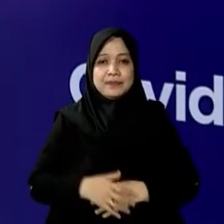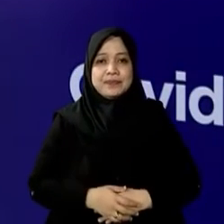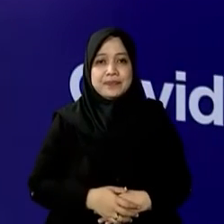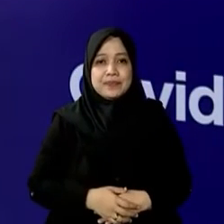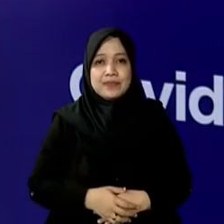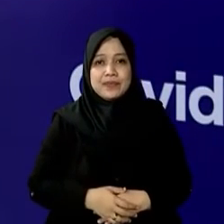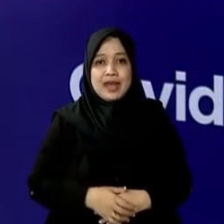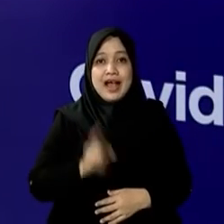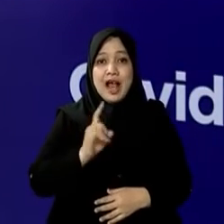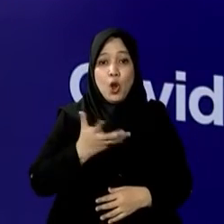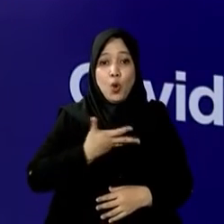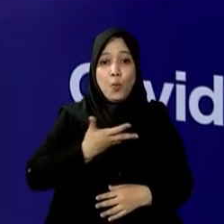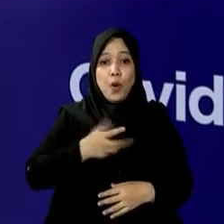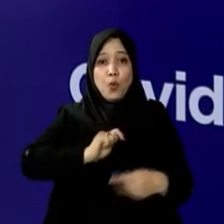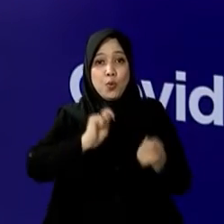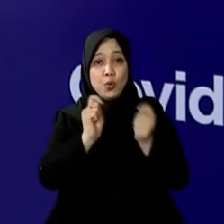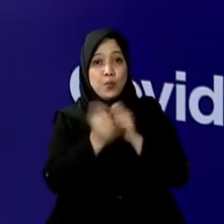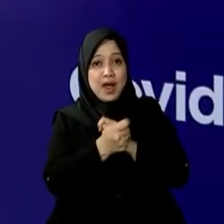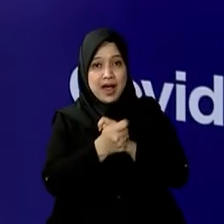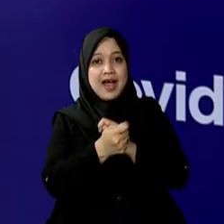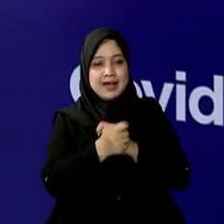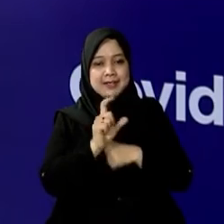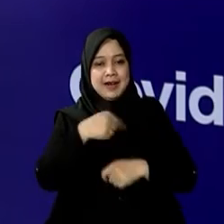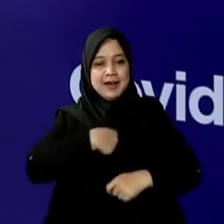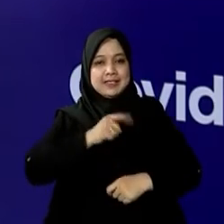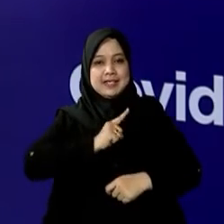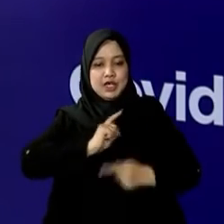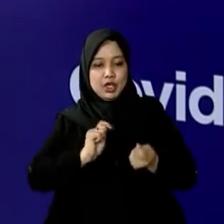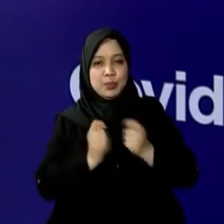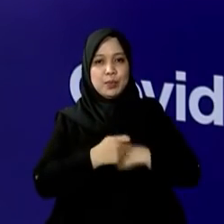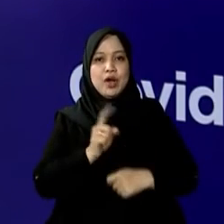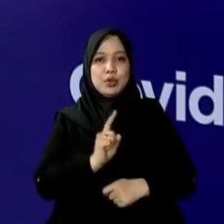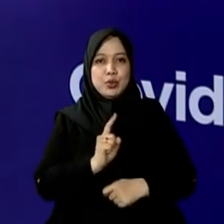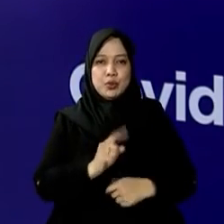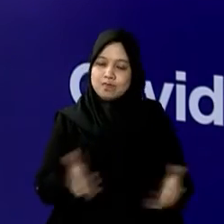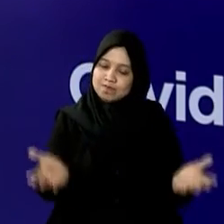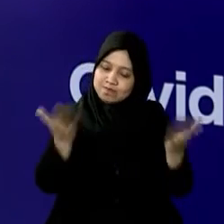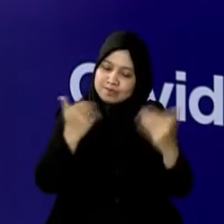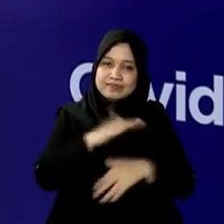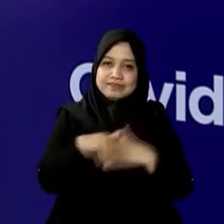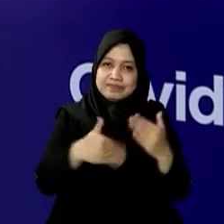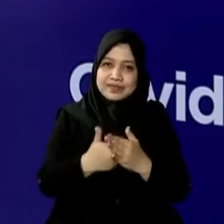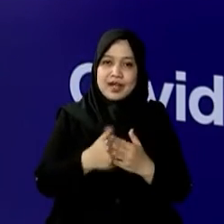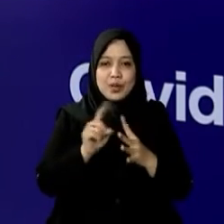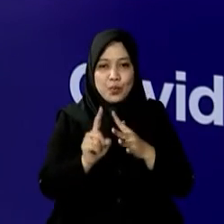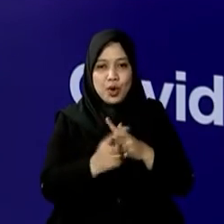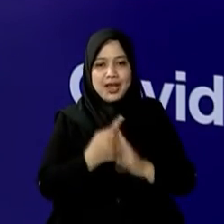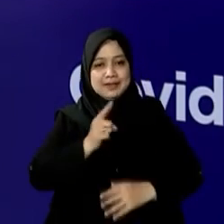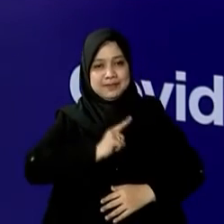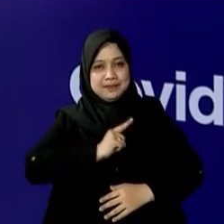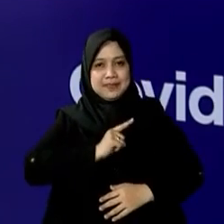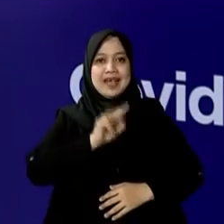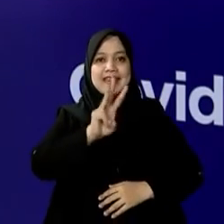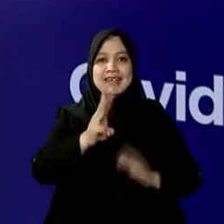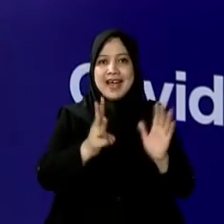sesuatu jika ingin dirubah maka dirubah dari mulai diri dari diri kita sendiri jadi yuk semuanya mulai dari diri kita tetapkan